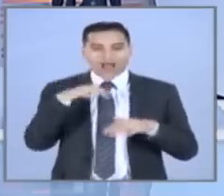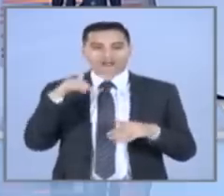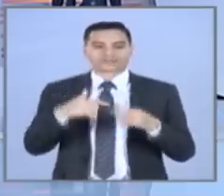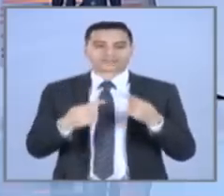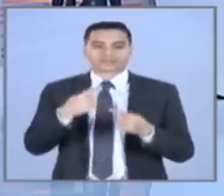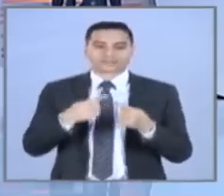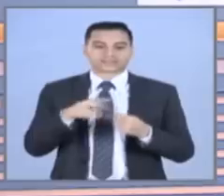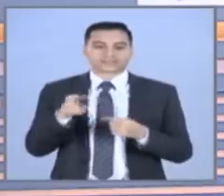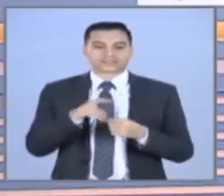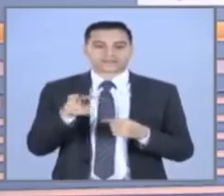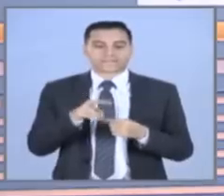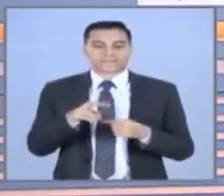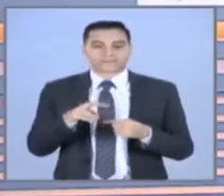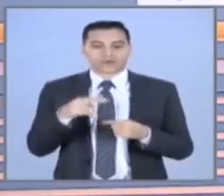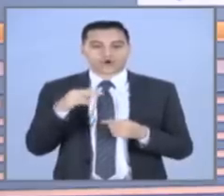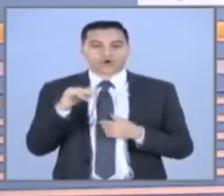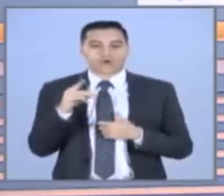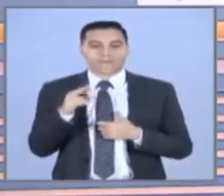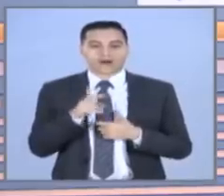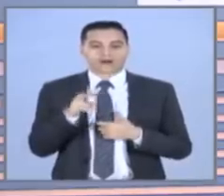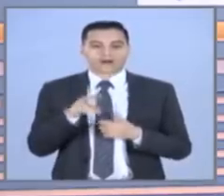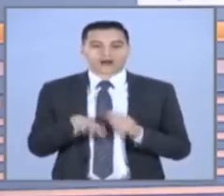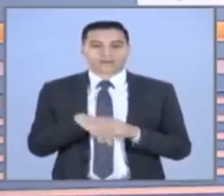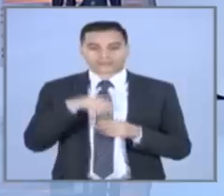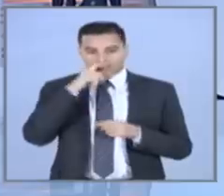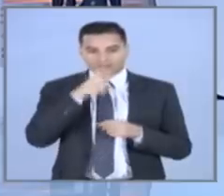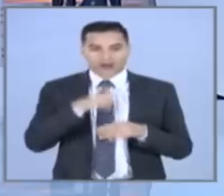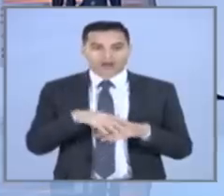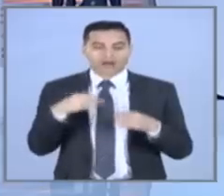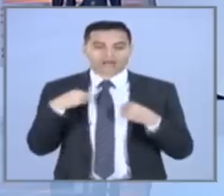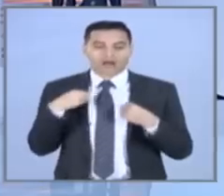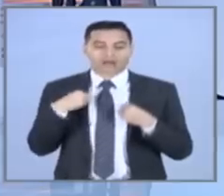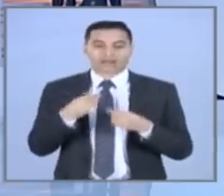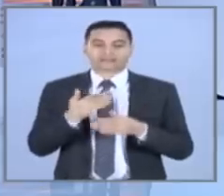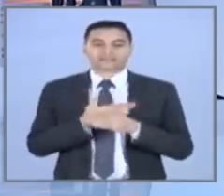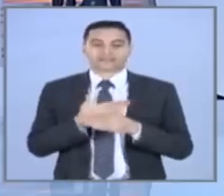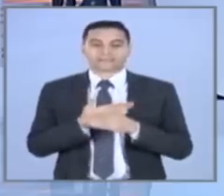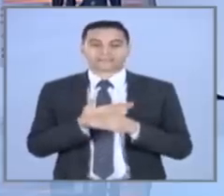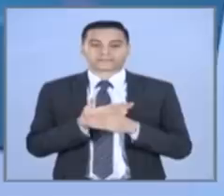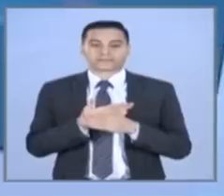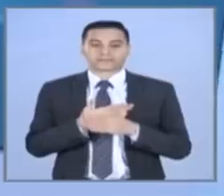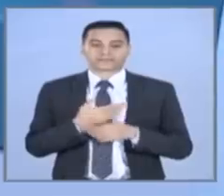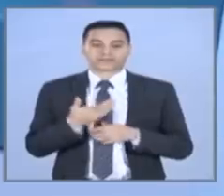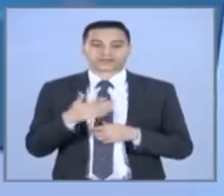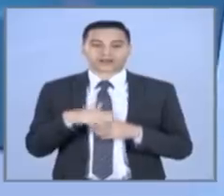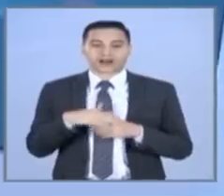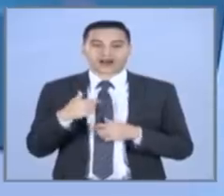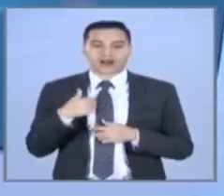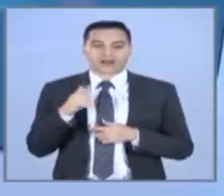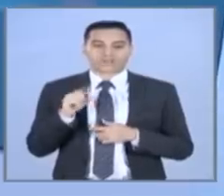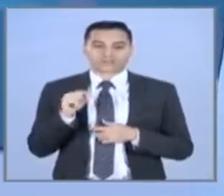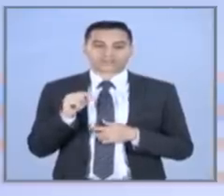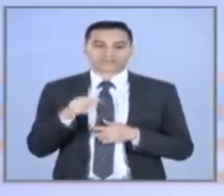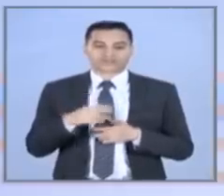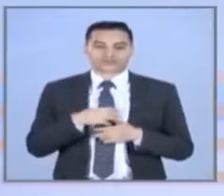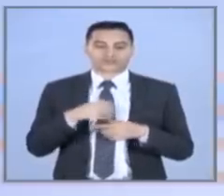تسنين عمر اللي دبسك في الرياضة؟ على أساس إيه بقى؟ تشرحي. هو ينزل في التكنولوجيا. يا